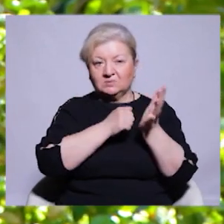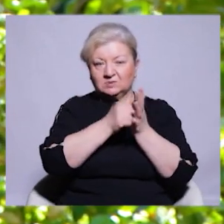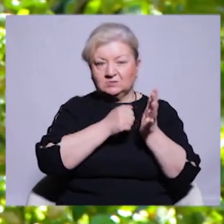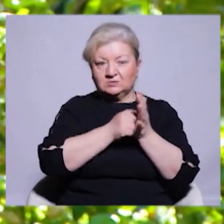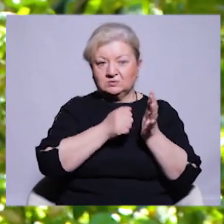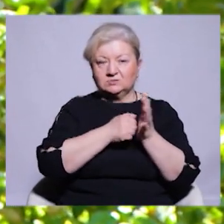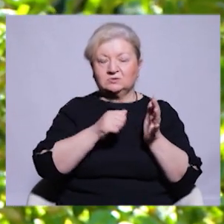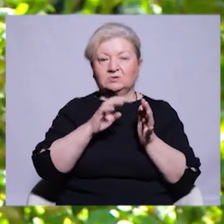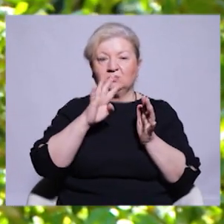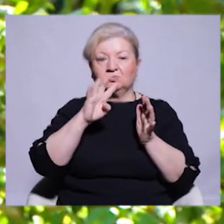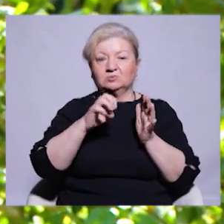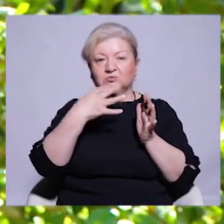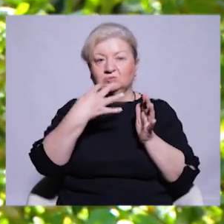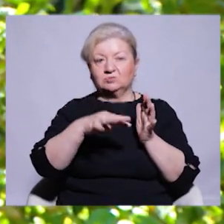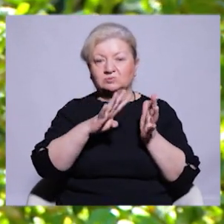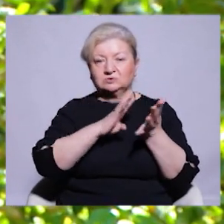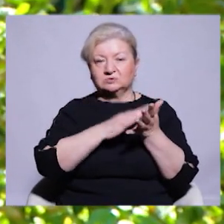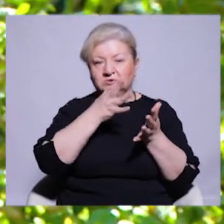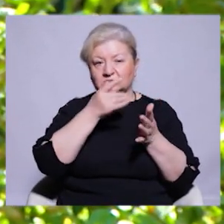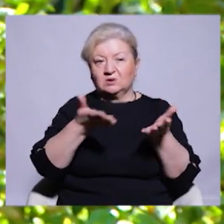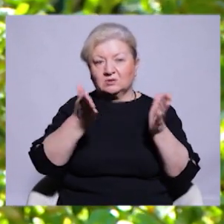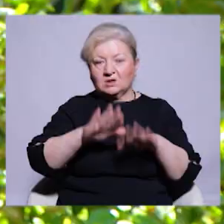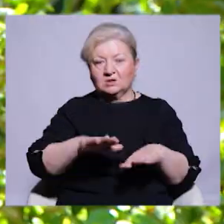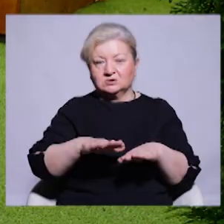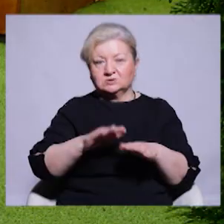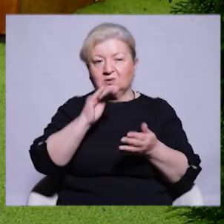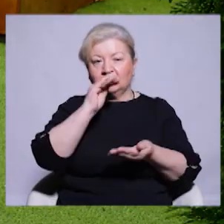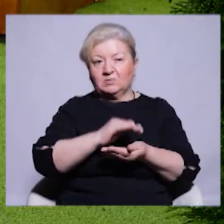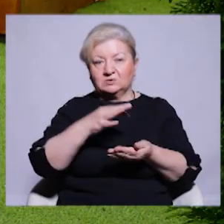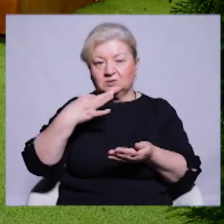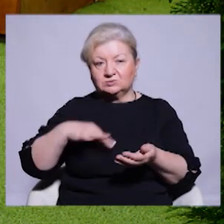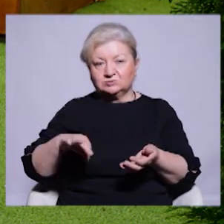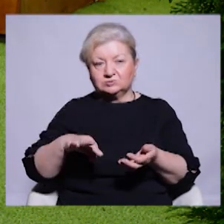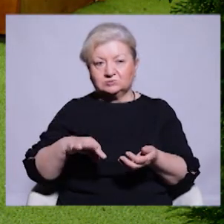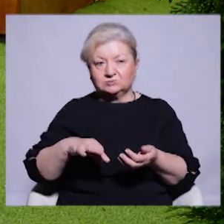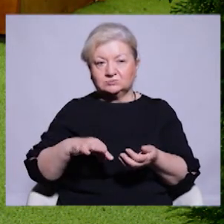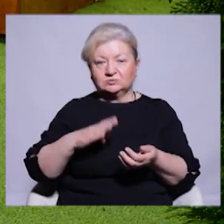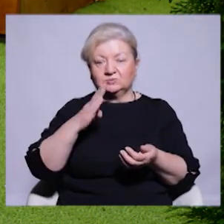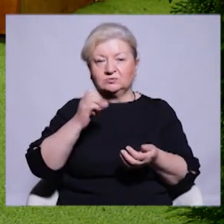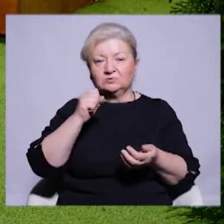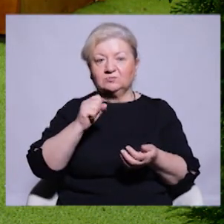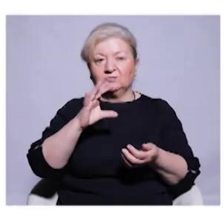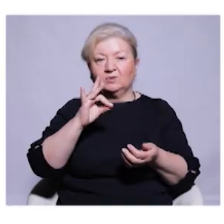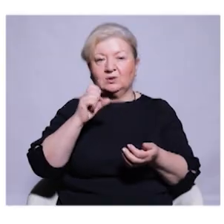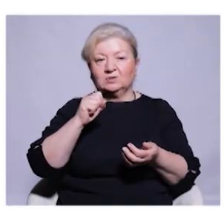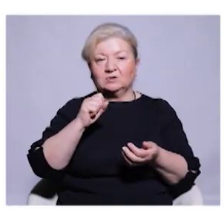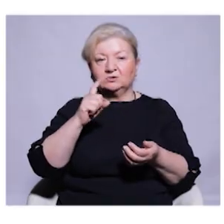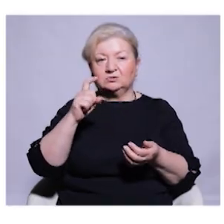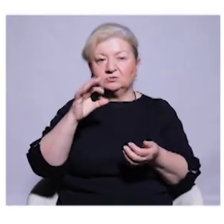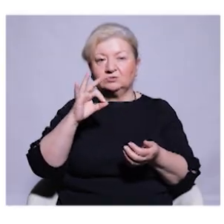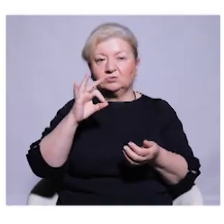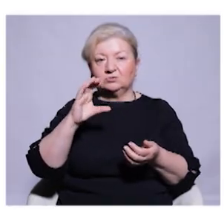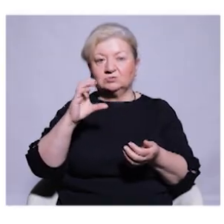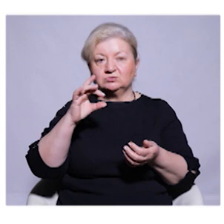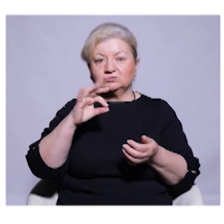გარდაიცვალა 459 წელს და ამ დროს დარჩა ცირეწლოვანი შვილი ვარან ხოსრო ტანგი. ეს